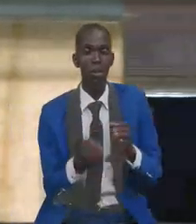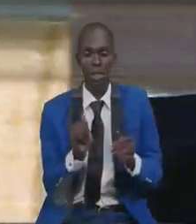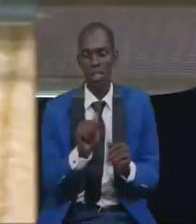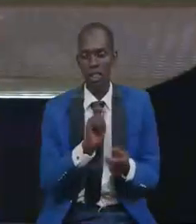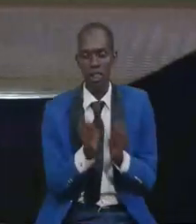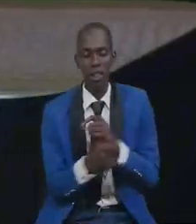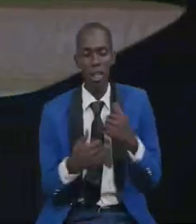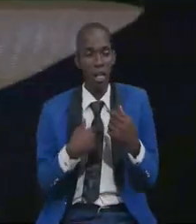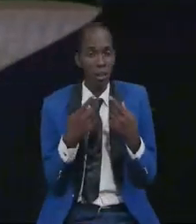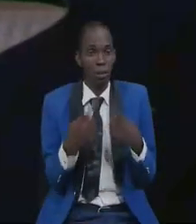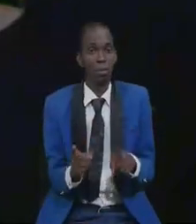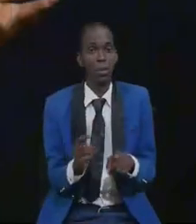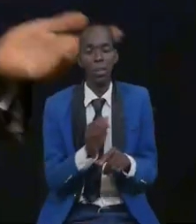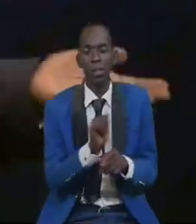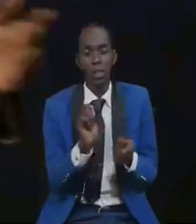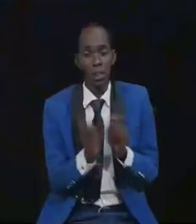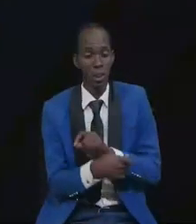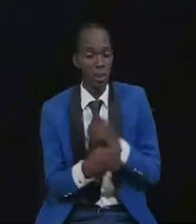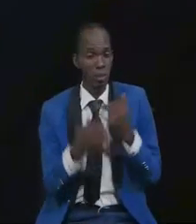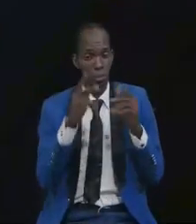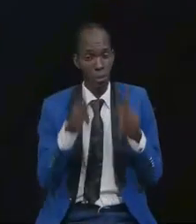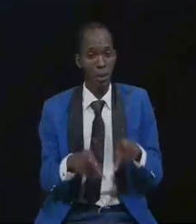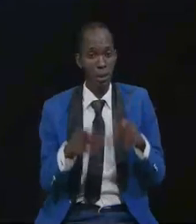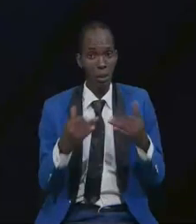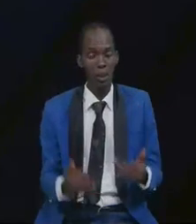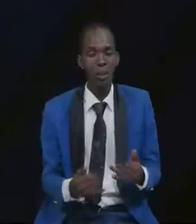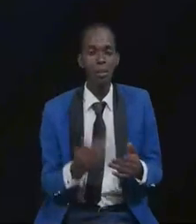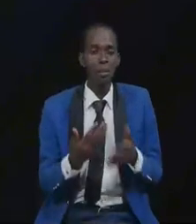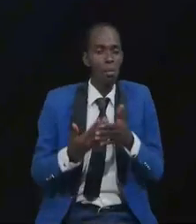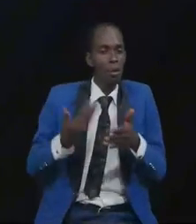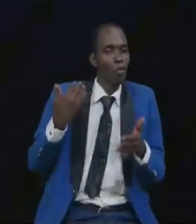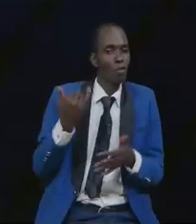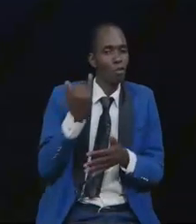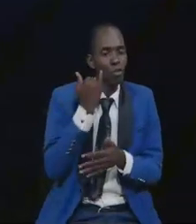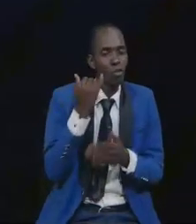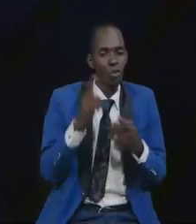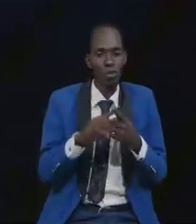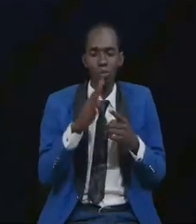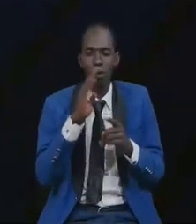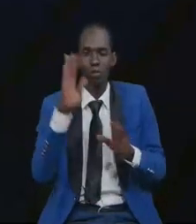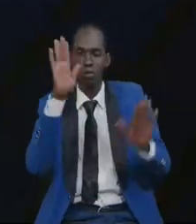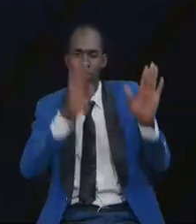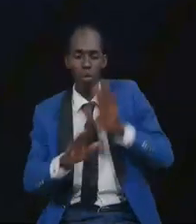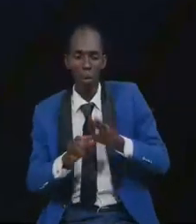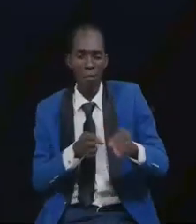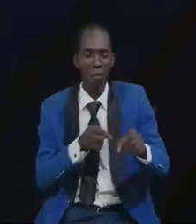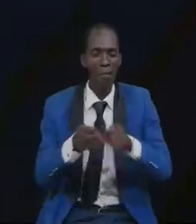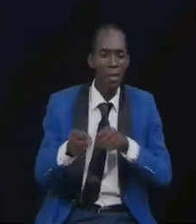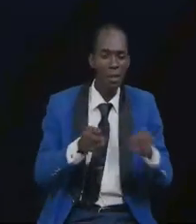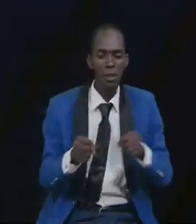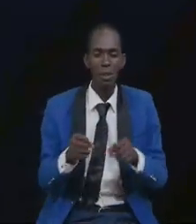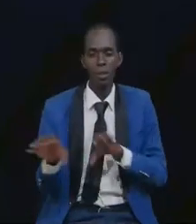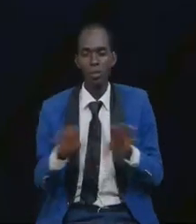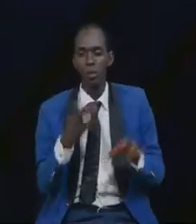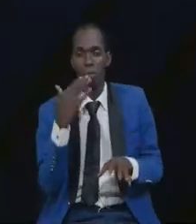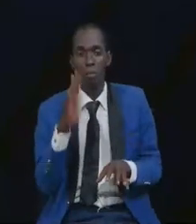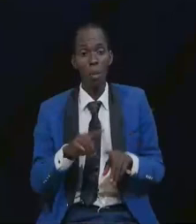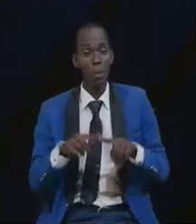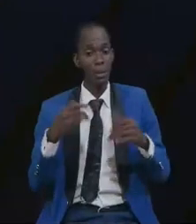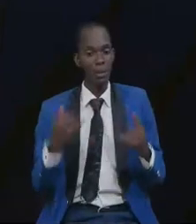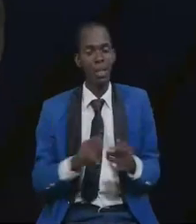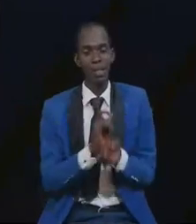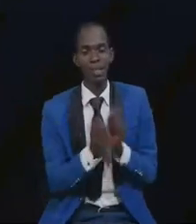changement maintenant, au lieu d'être violent, au lieu de combattre, au lieu de se bagarrer, au lieu du mal, de la méchanceté, il a dit que la paix vous